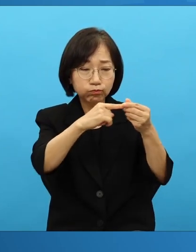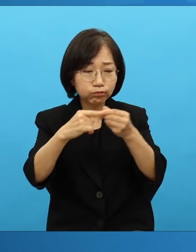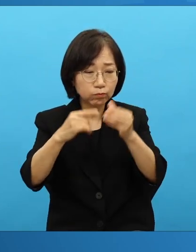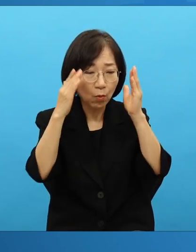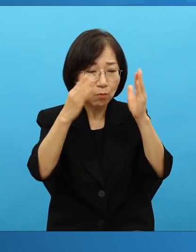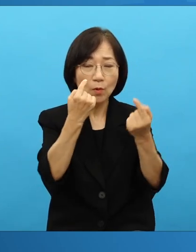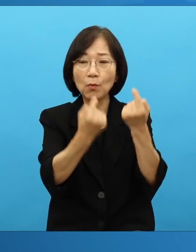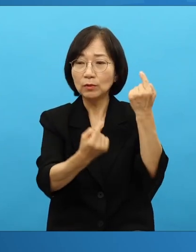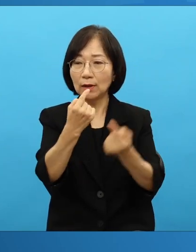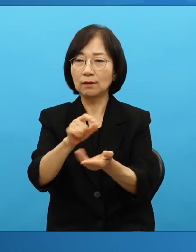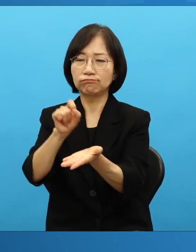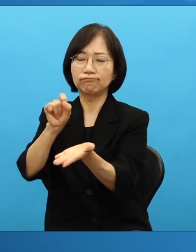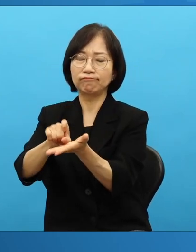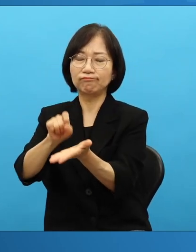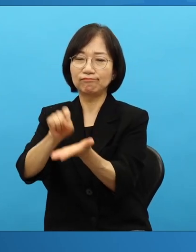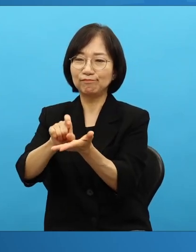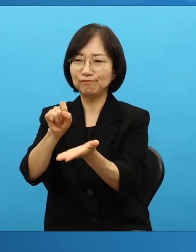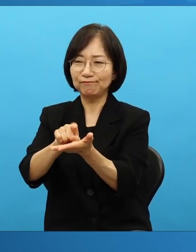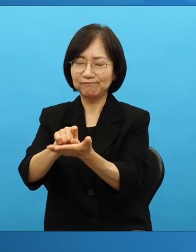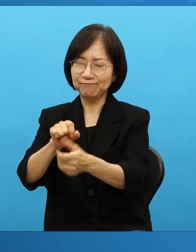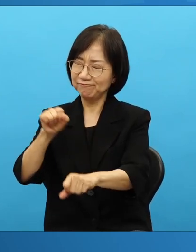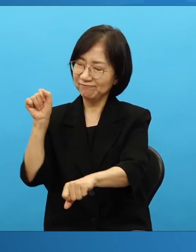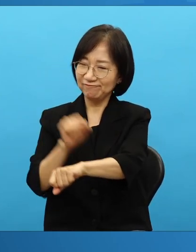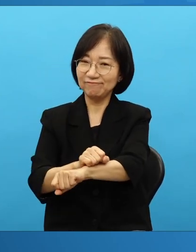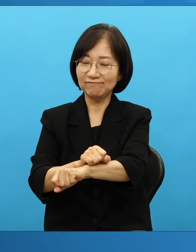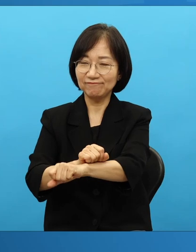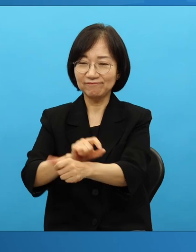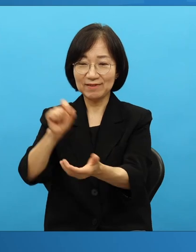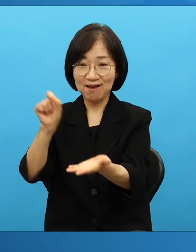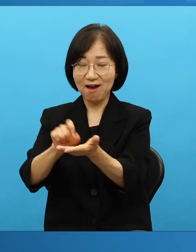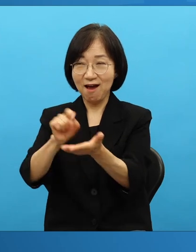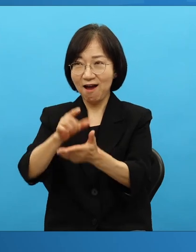그리고 공부해서 돈 훨씬 많이 벌잖아요.